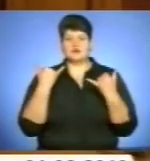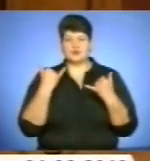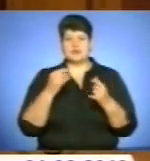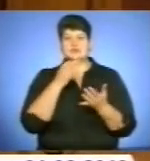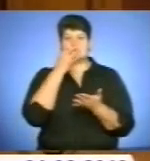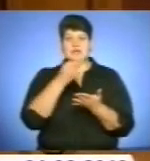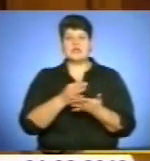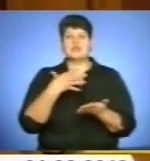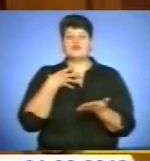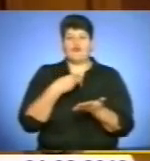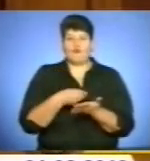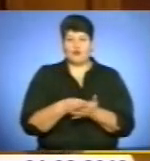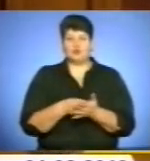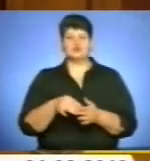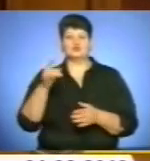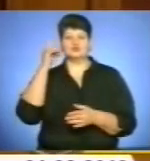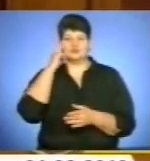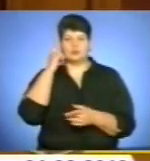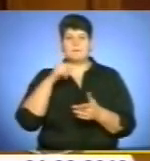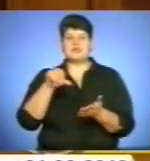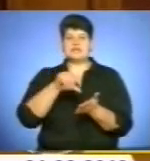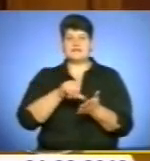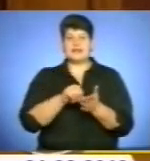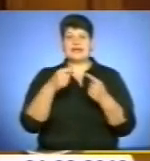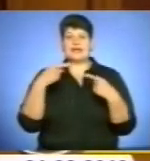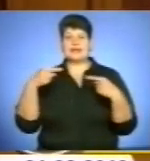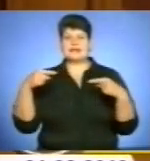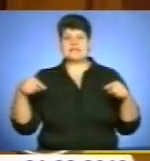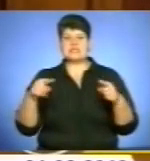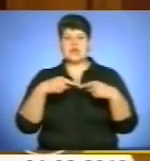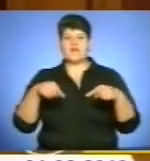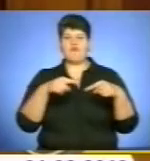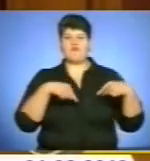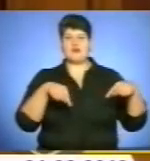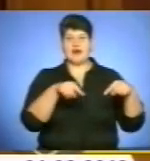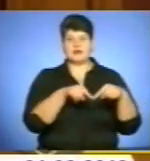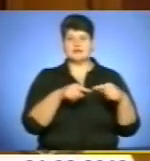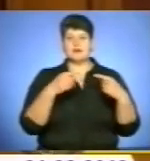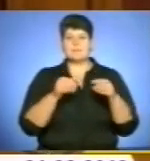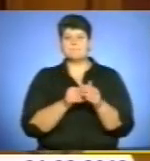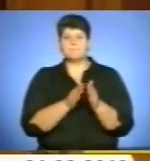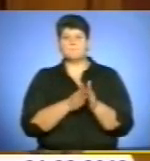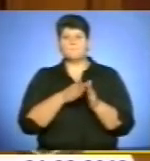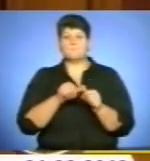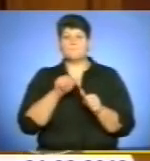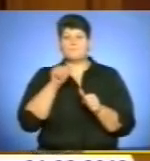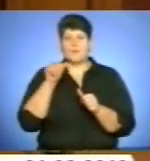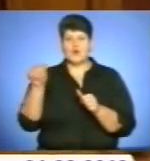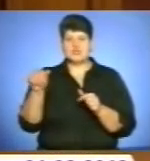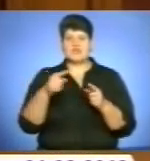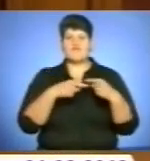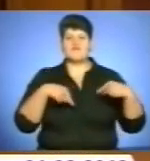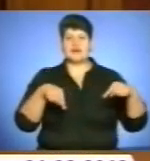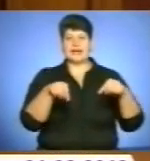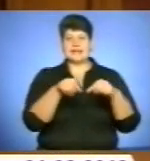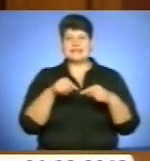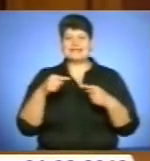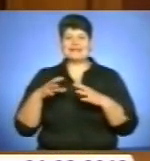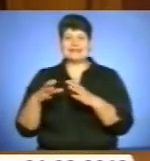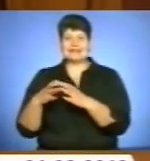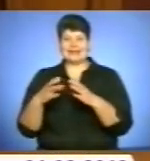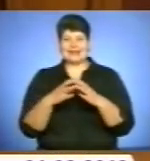позицію, представники різних фракцій і позафракційні депутати, з огляду на те, що сьогодні, які